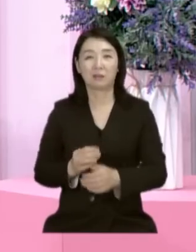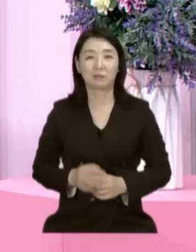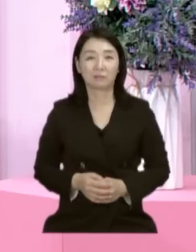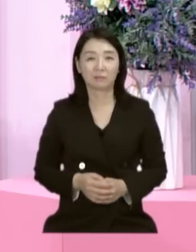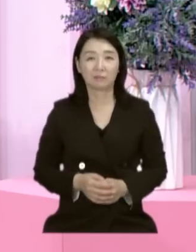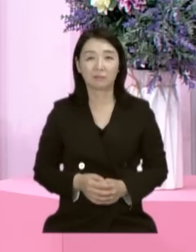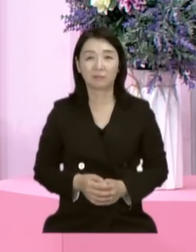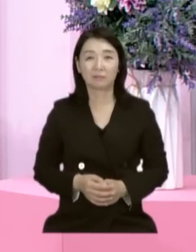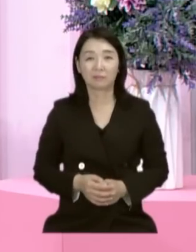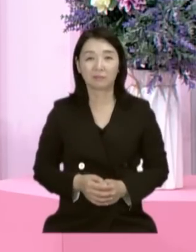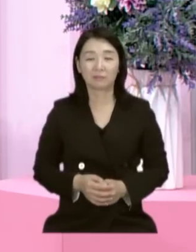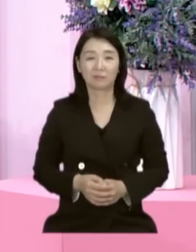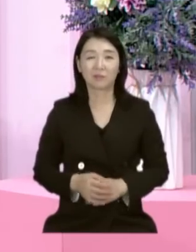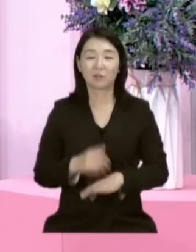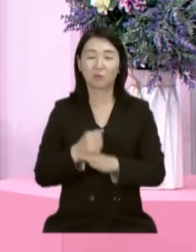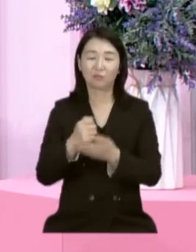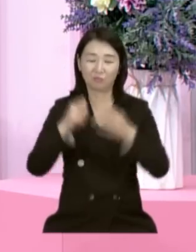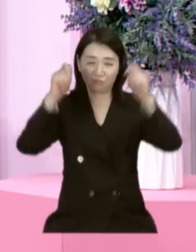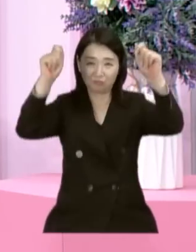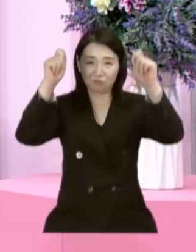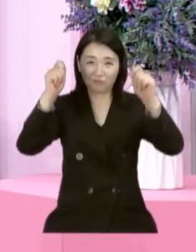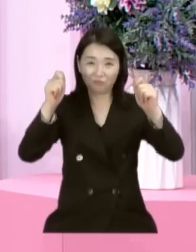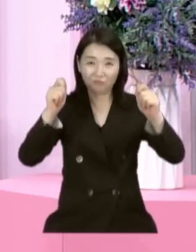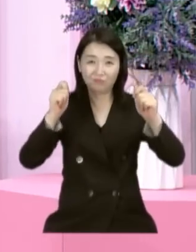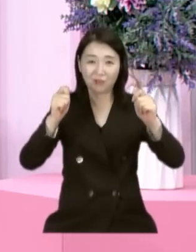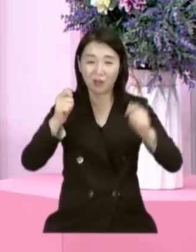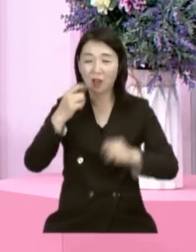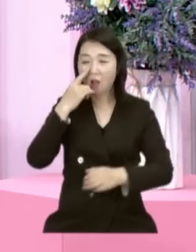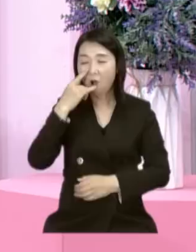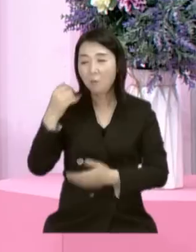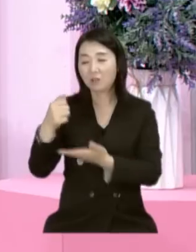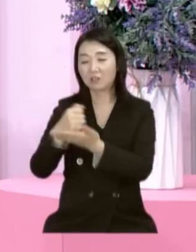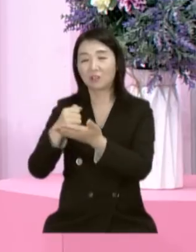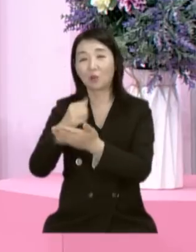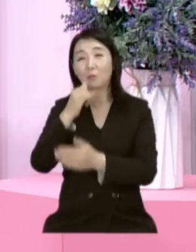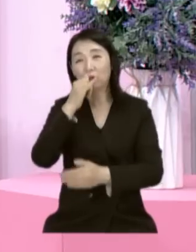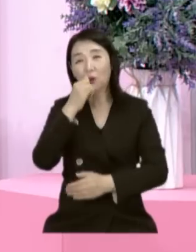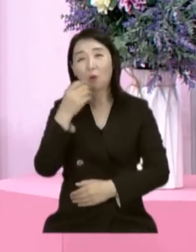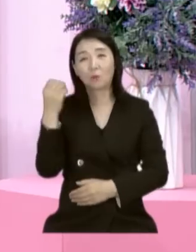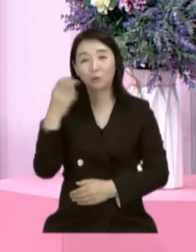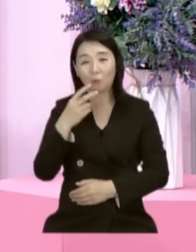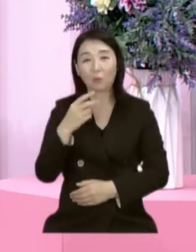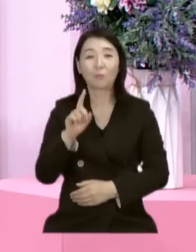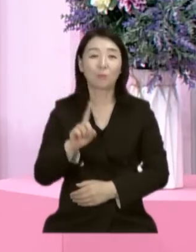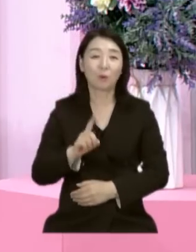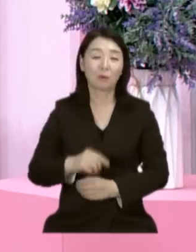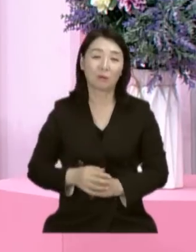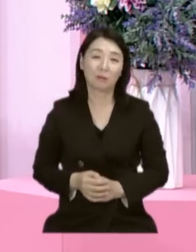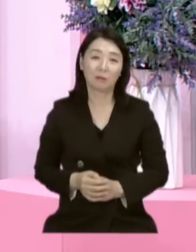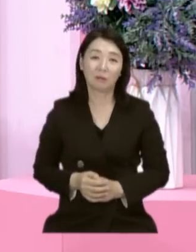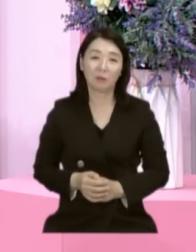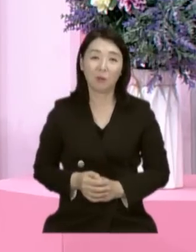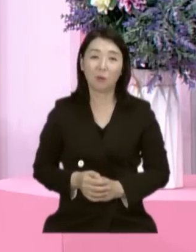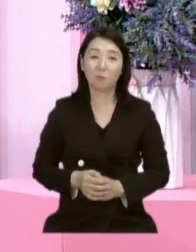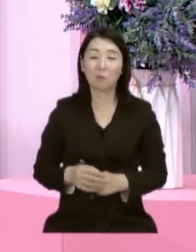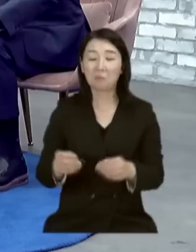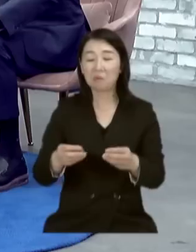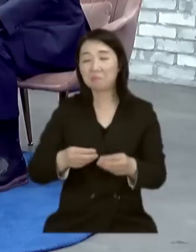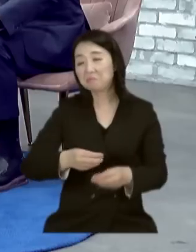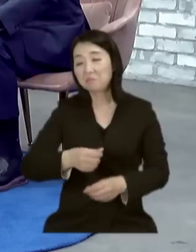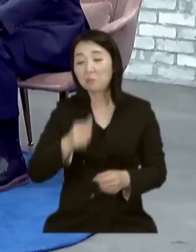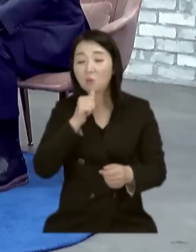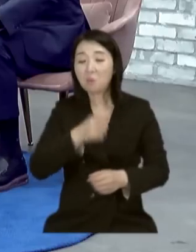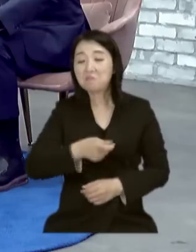뭐 그 무당한테 가서 또 어머니가 점을 보고. 그것도 뭐 이렇게 또 뭐 풀어내는 방법이